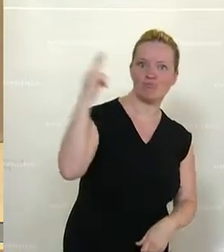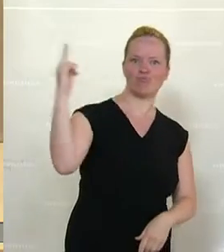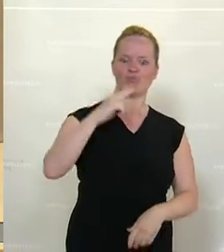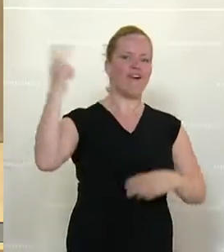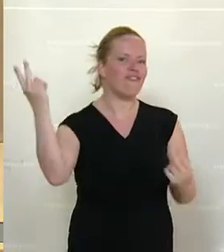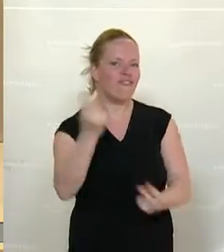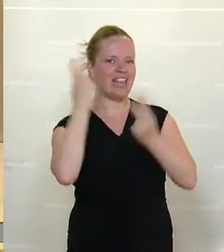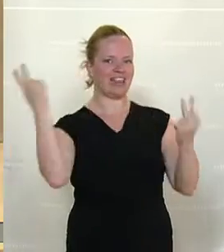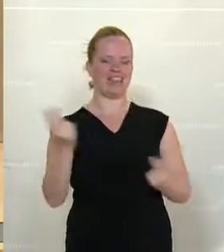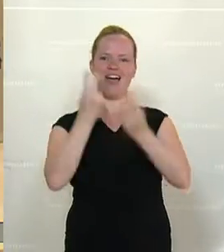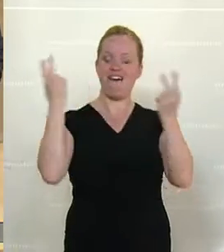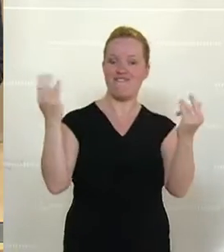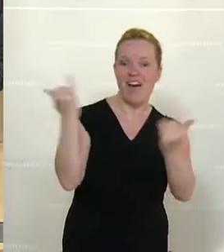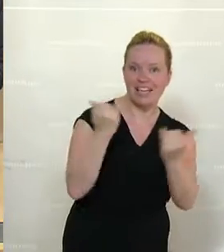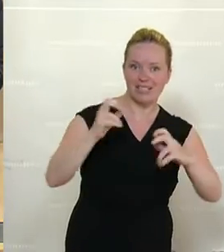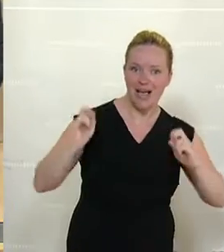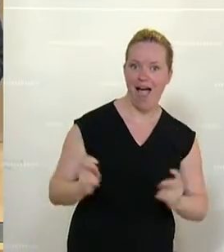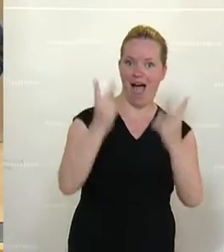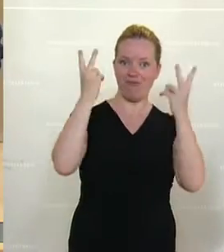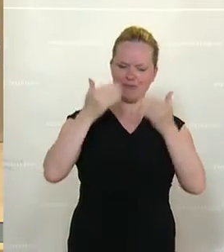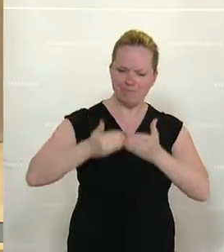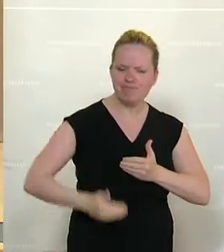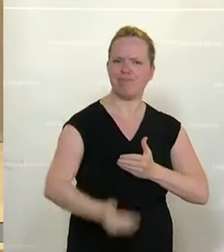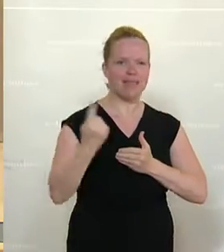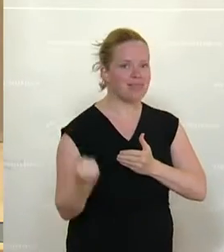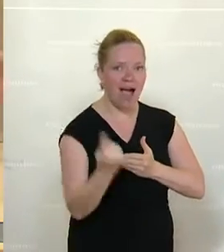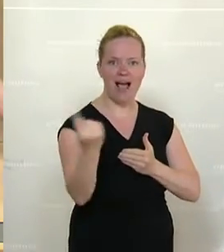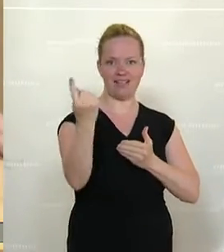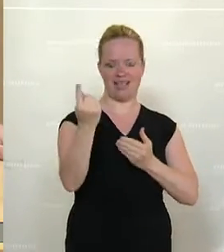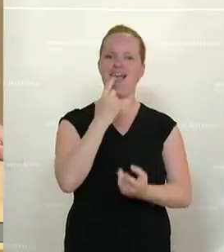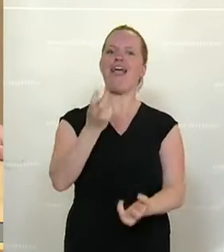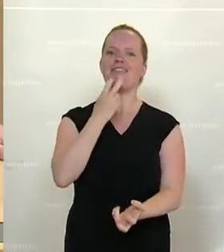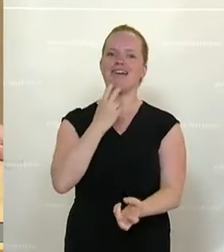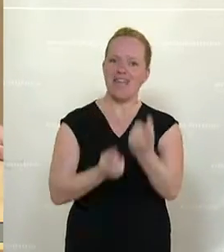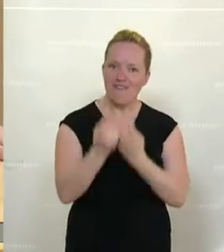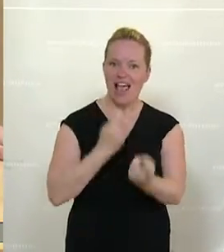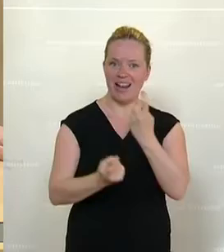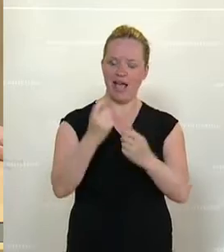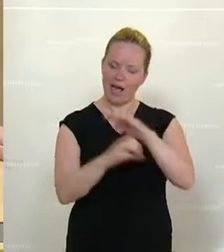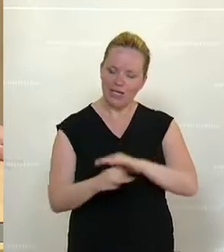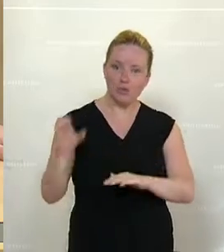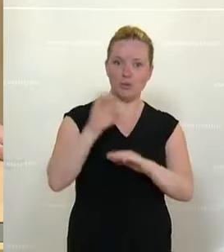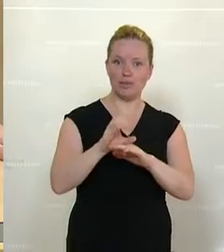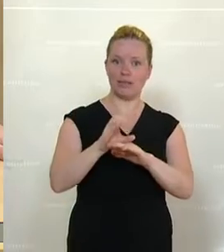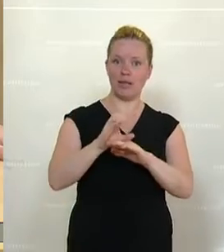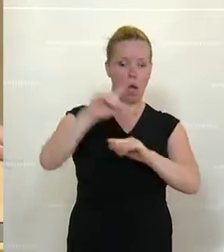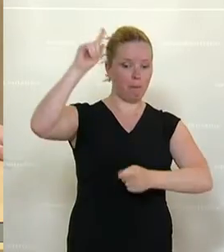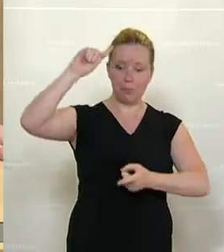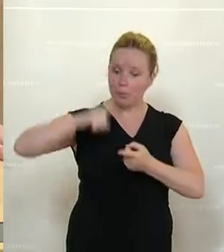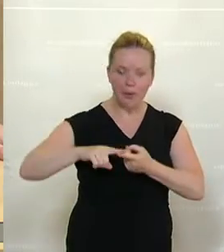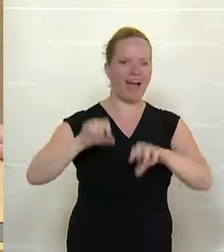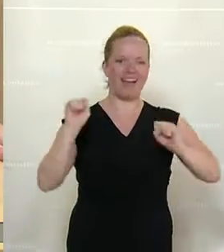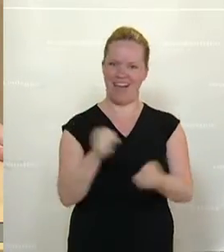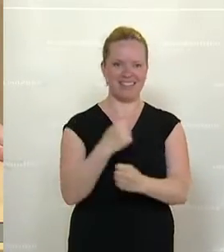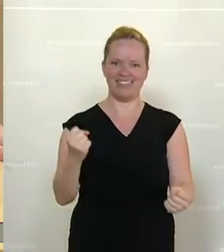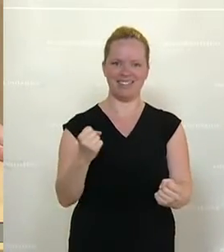Windkraft, auf die Wasserkraft, auf die nachhaltigen Energiequellen, auf die Ressourcen, die uns auch nicht ausgehen können.